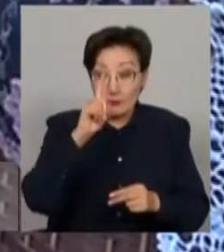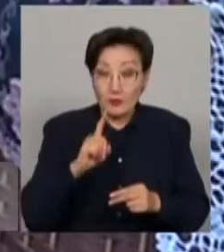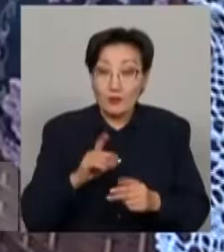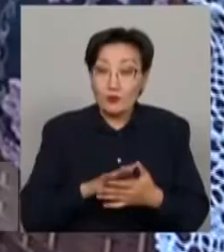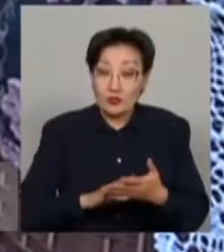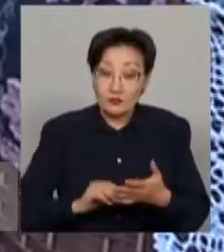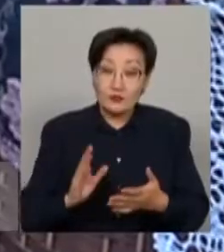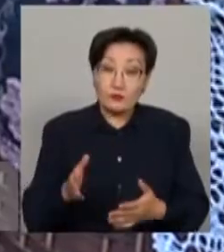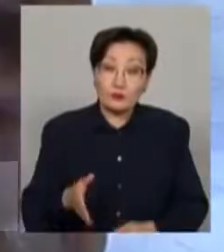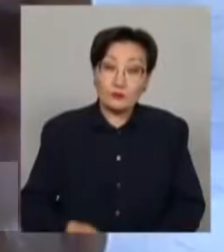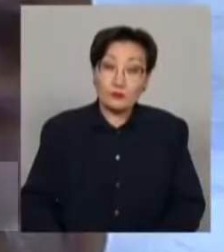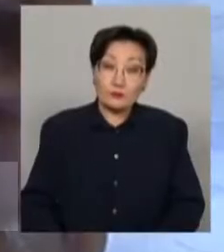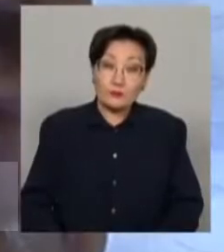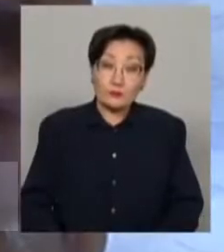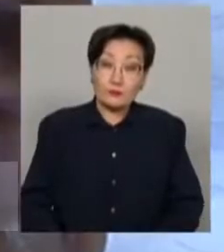жалғасады.